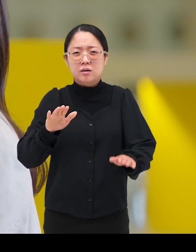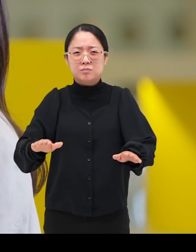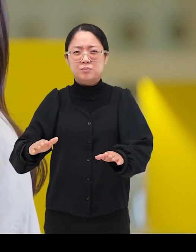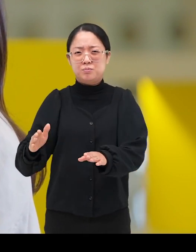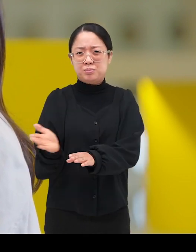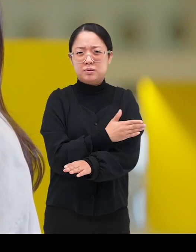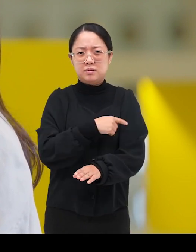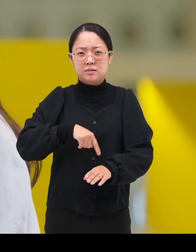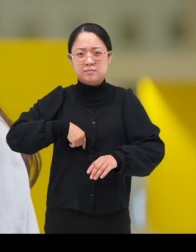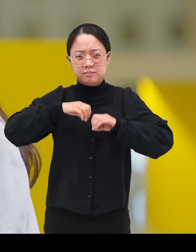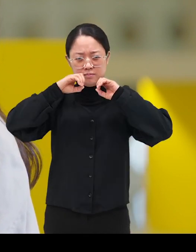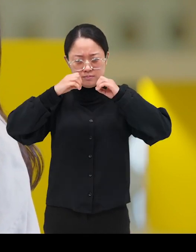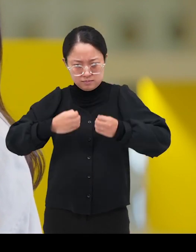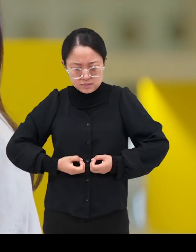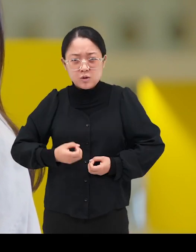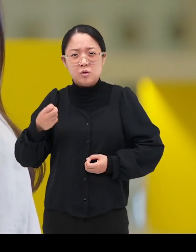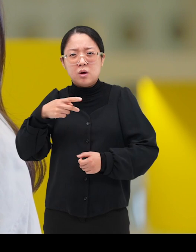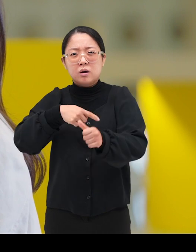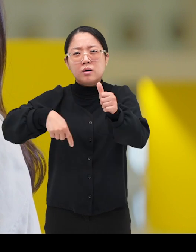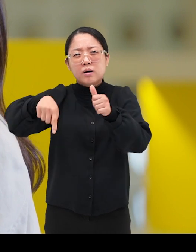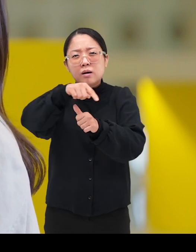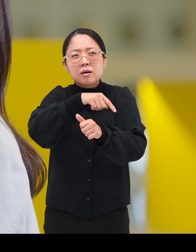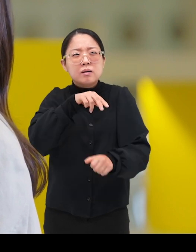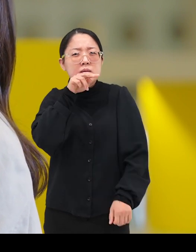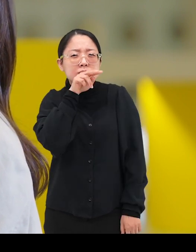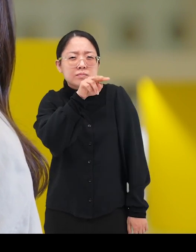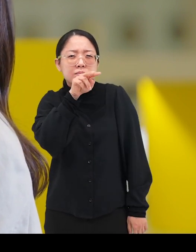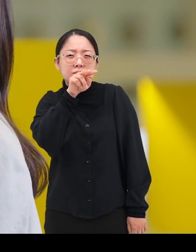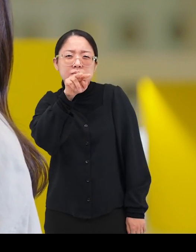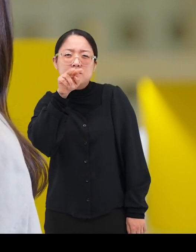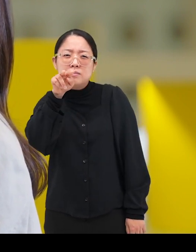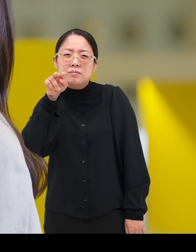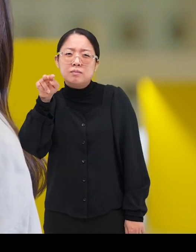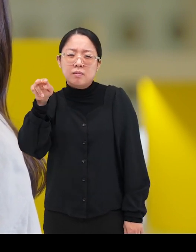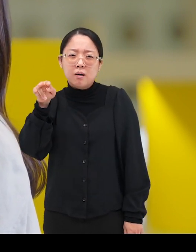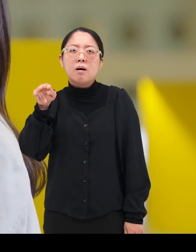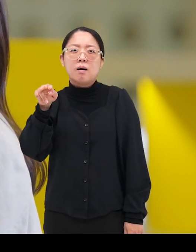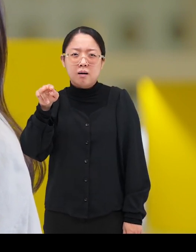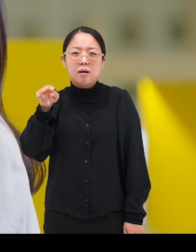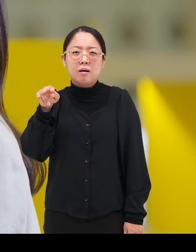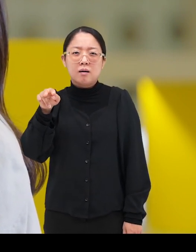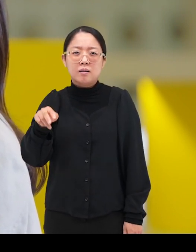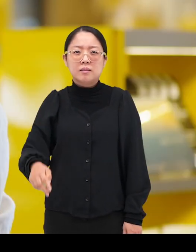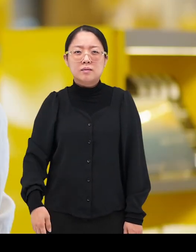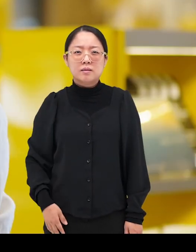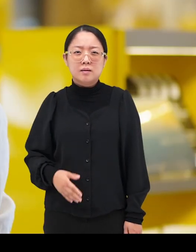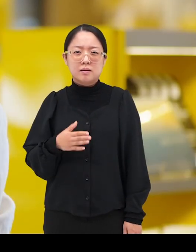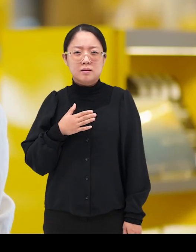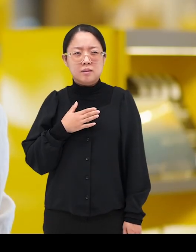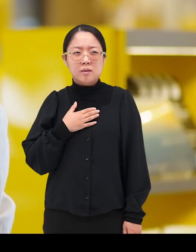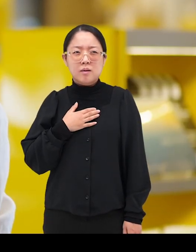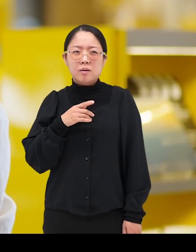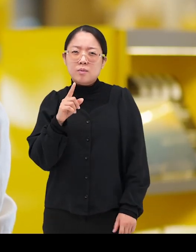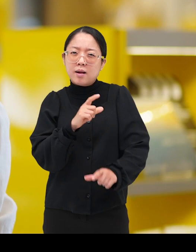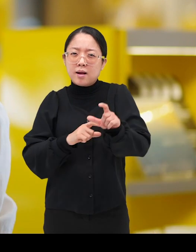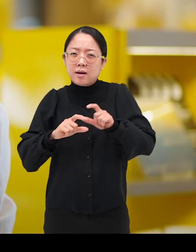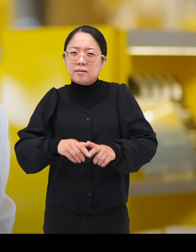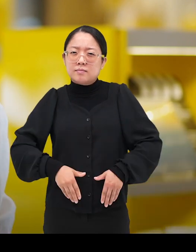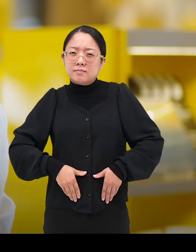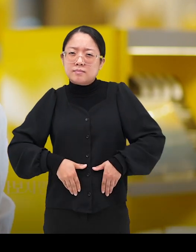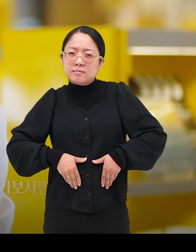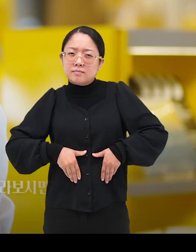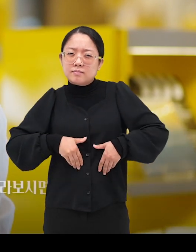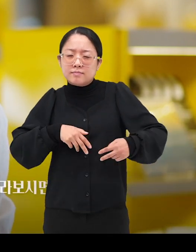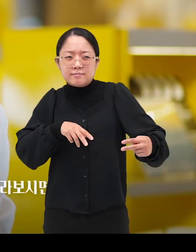오늘부터 자기 자신의 내면 들여다보기, 또 내 주변 깊이 있게 바라보기, 거기다가 추가로 좀